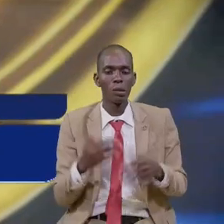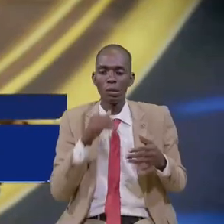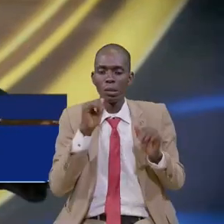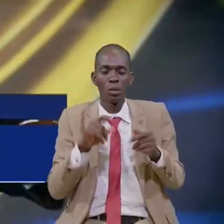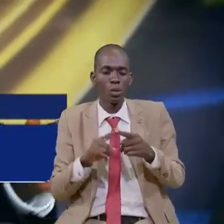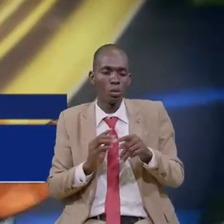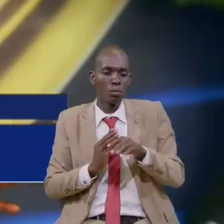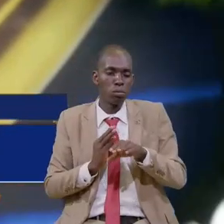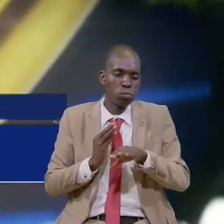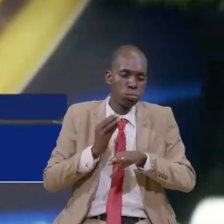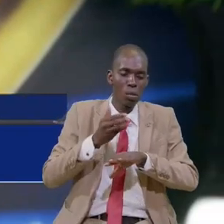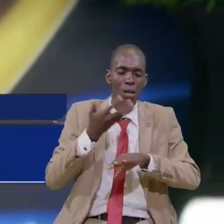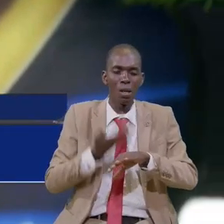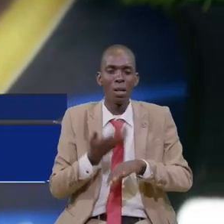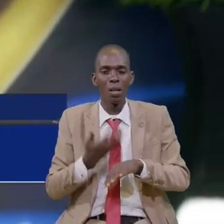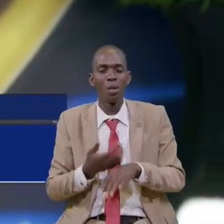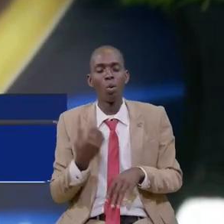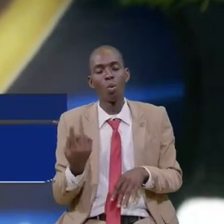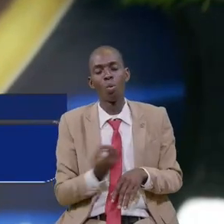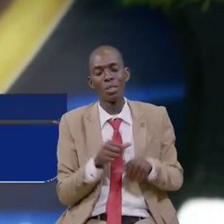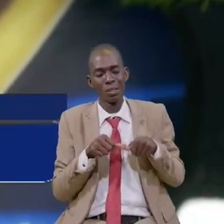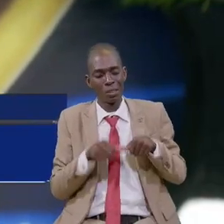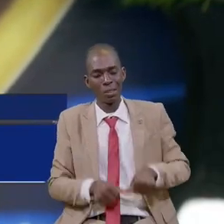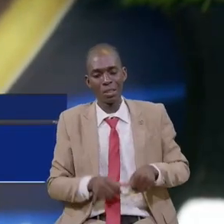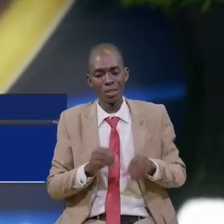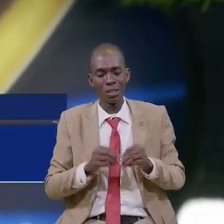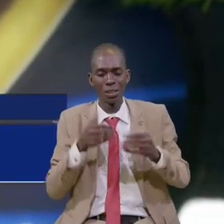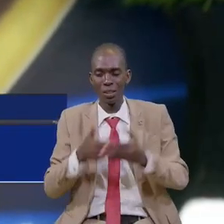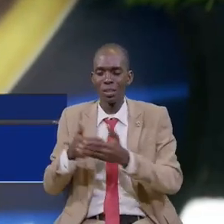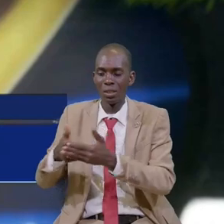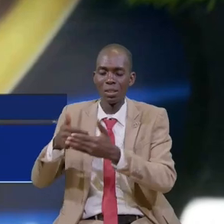étaient limités dans leur localité là où ils étaient.